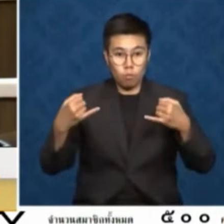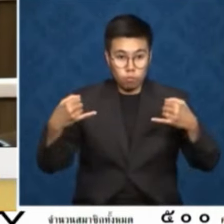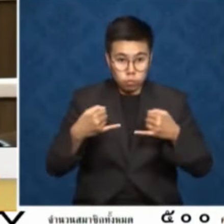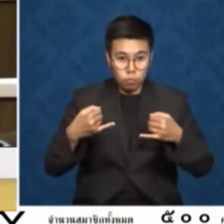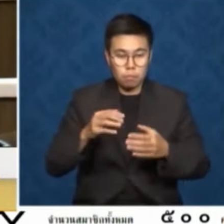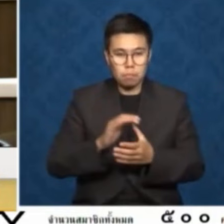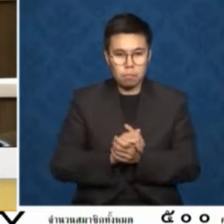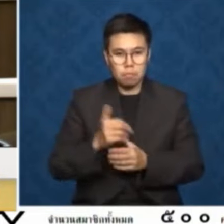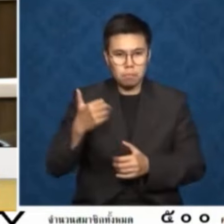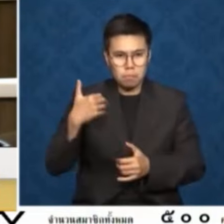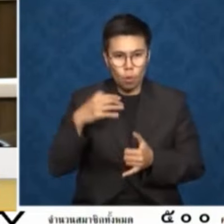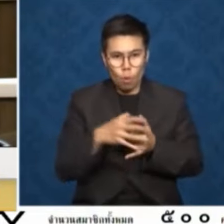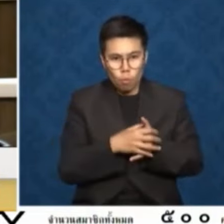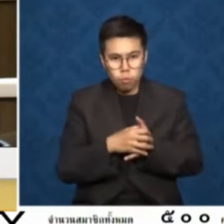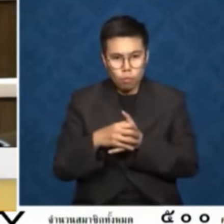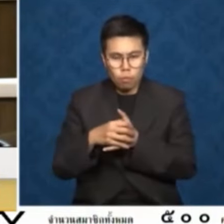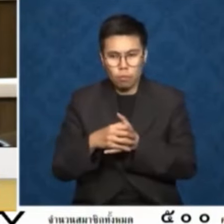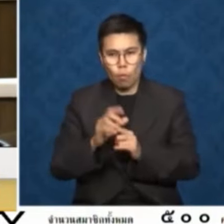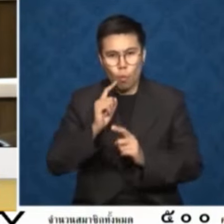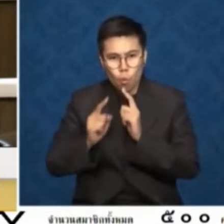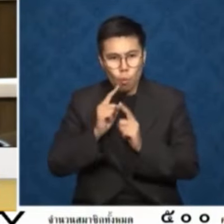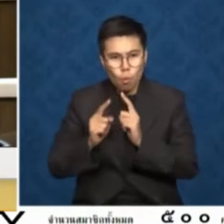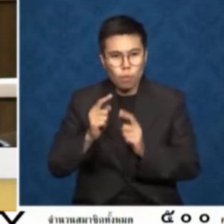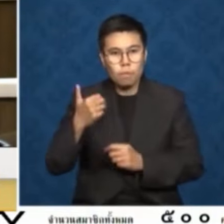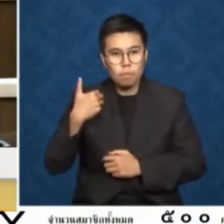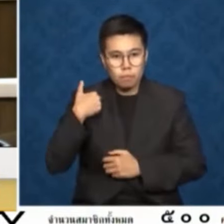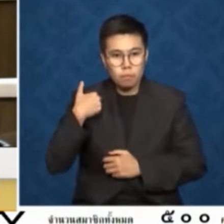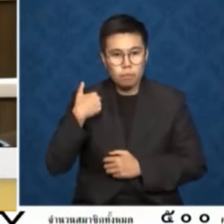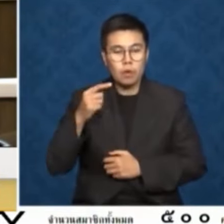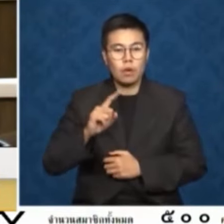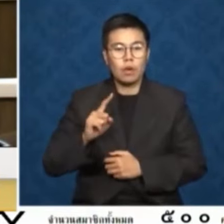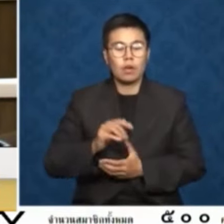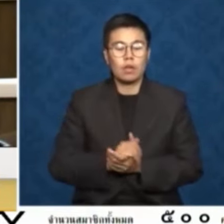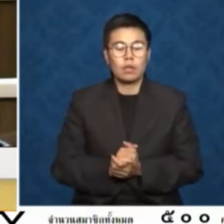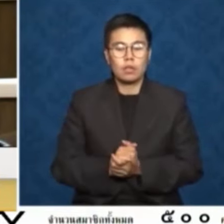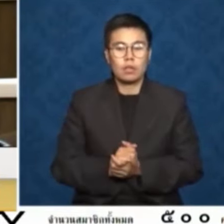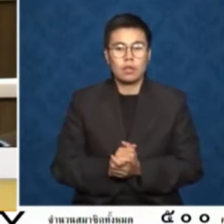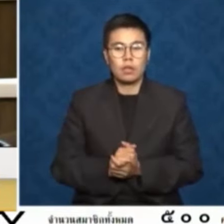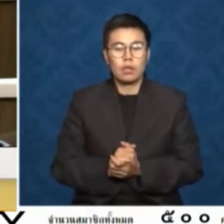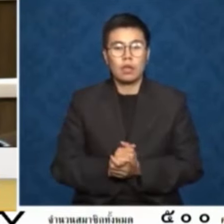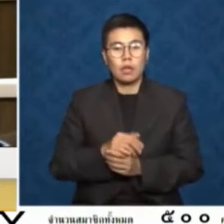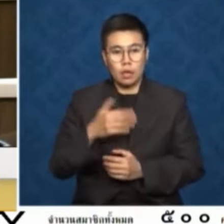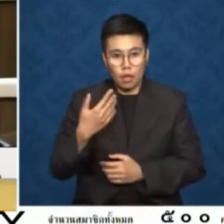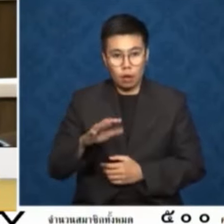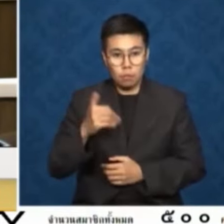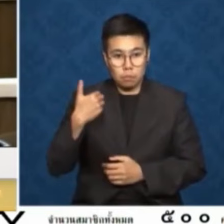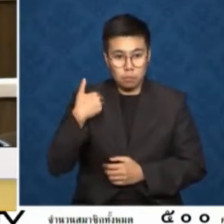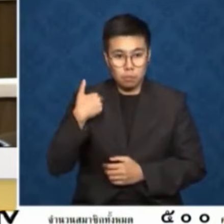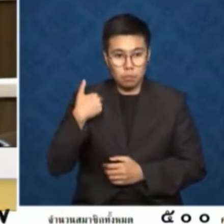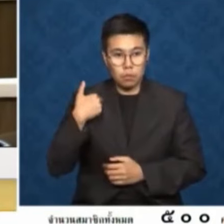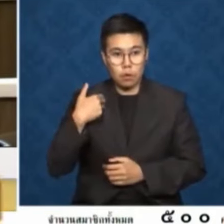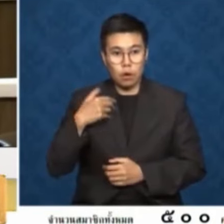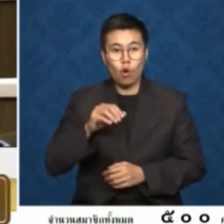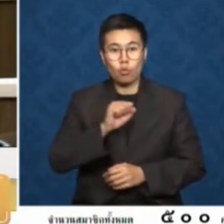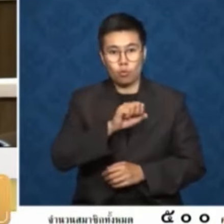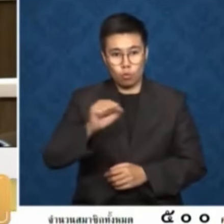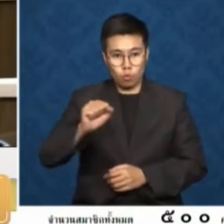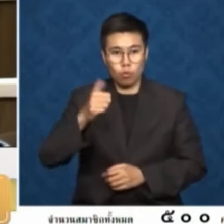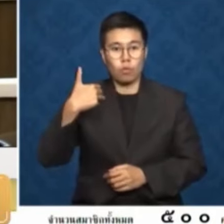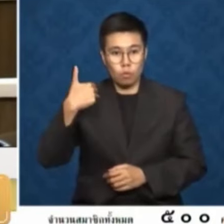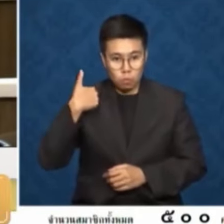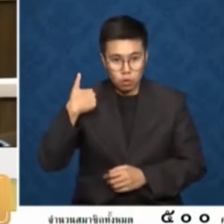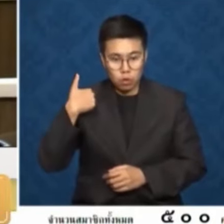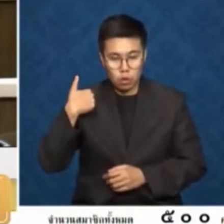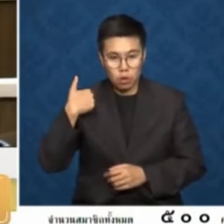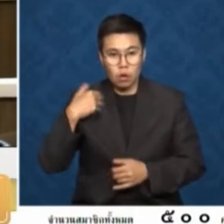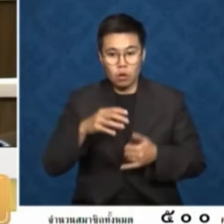คดีอุ้มเรียกตัวไปปรับทัศนคติพวกเรานักการเมืองระดับชาติมากมายก็โดนพอสมควรครับในขณะ